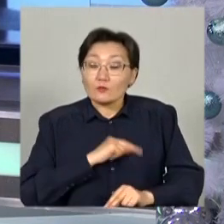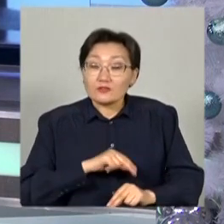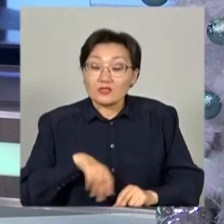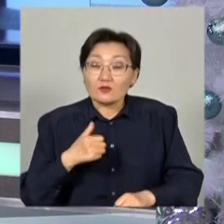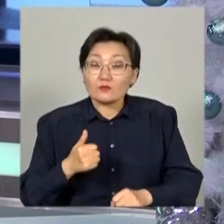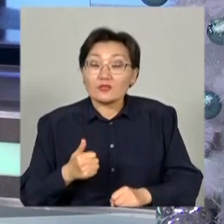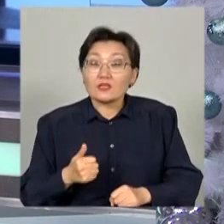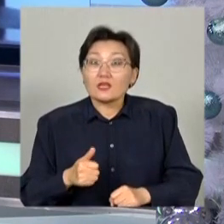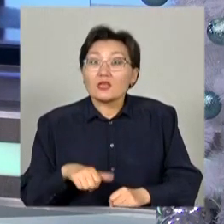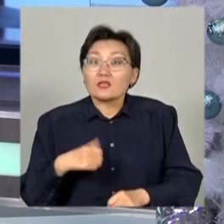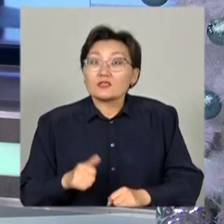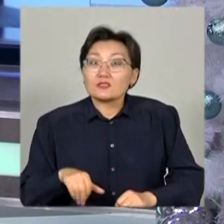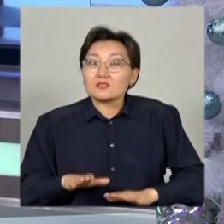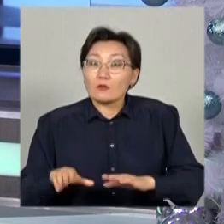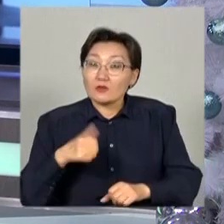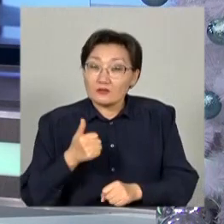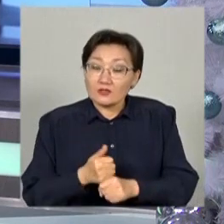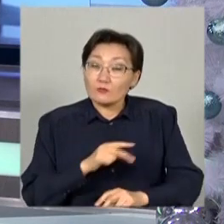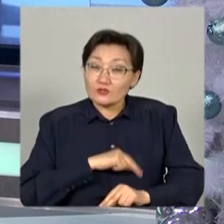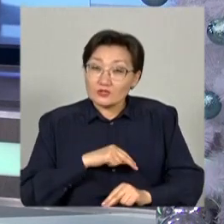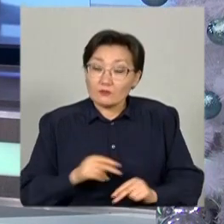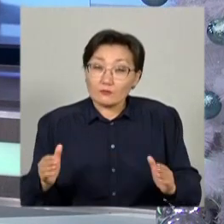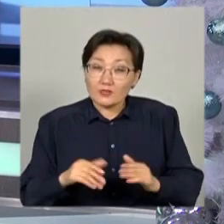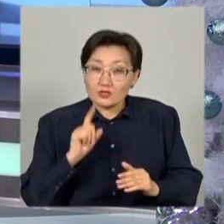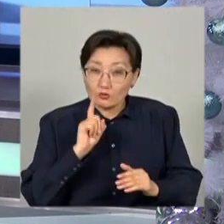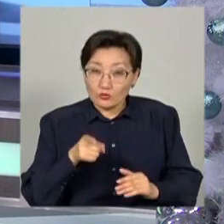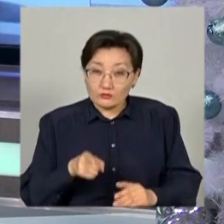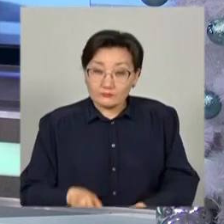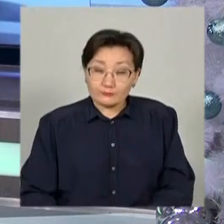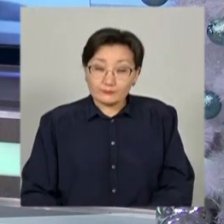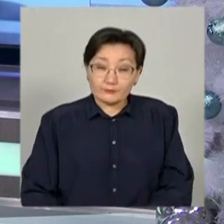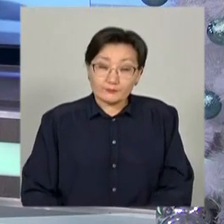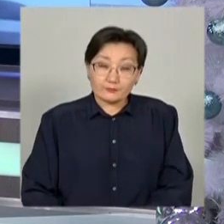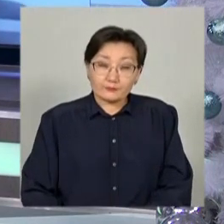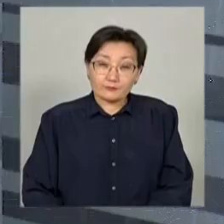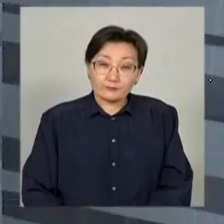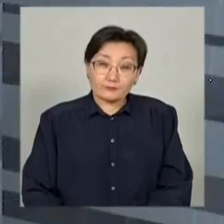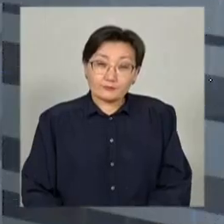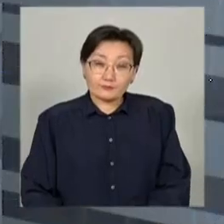замглавы антикоррупционной службы Максат Кужабаев проработал меньше года.